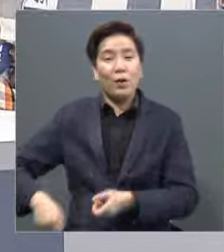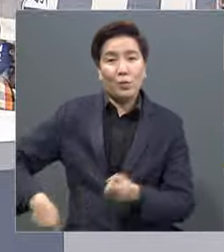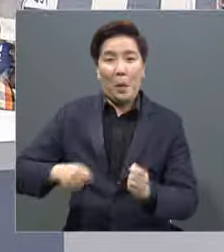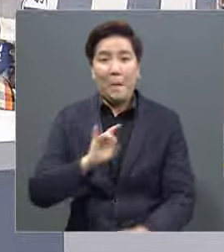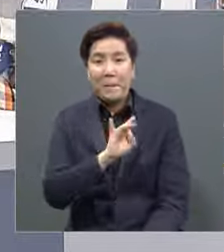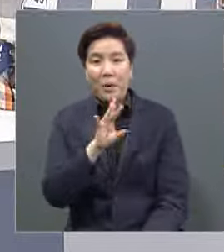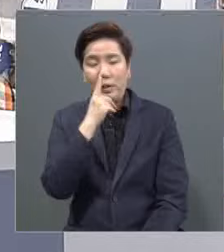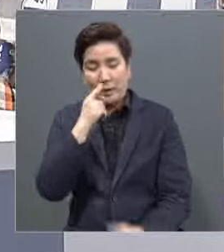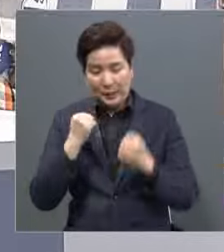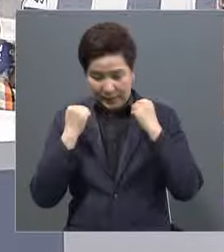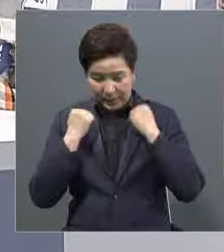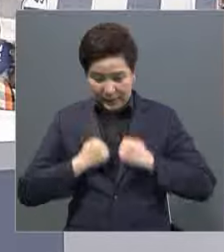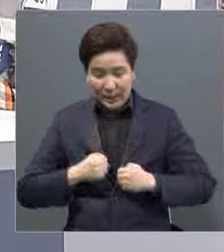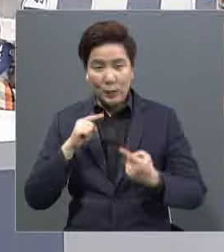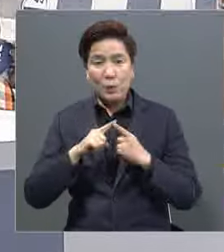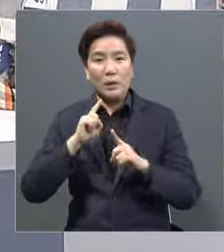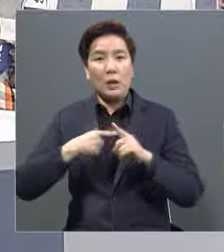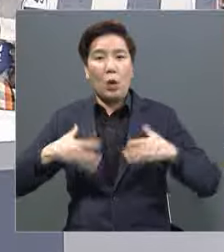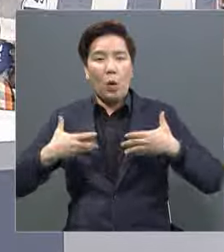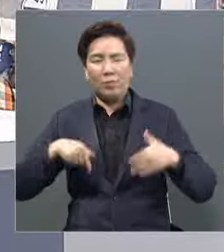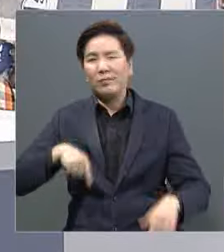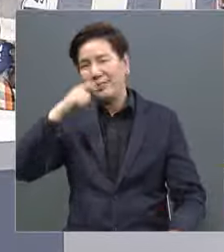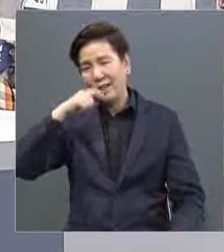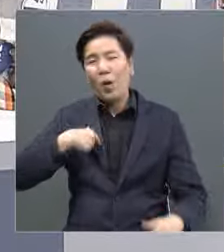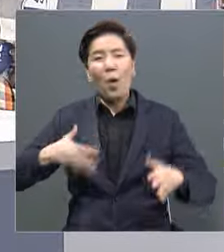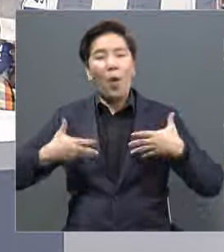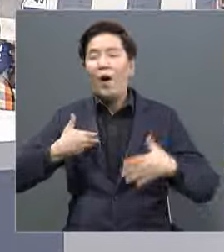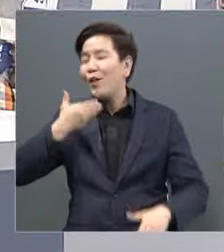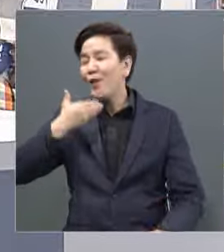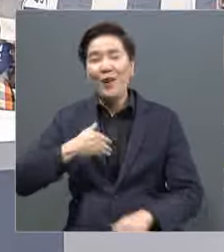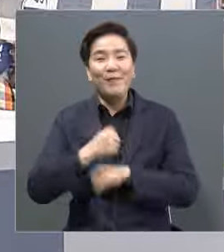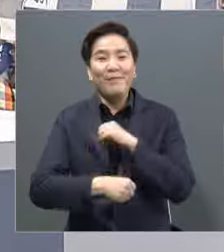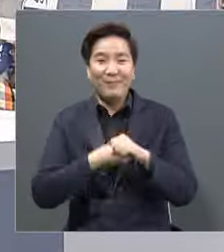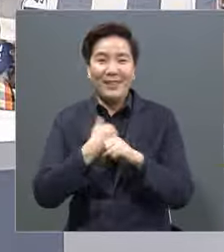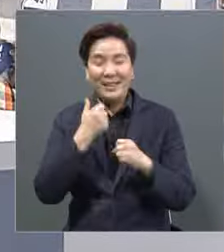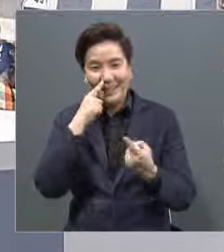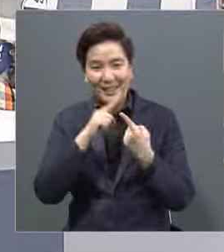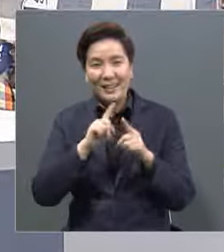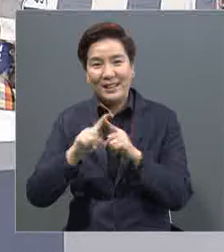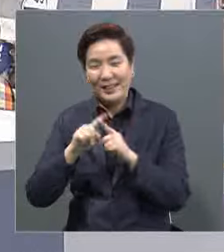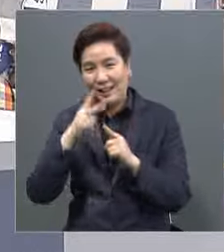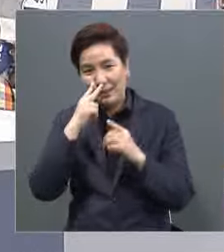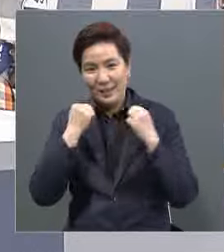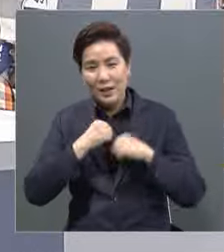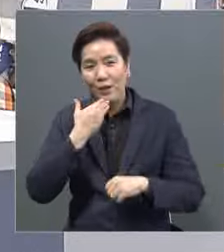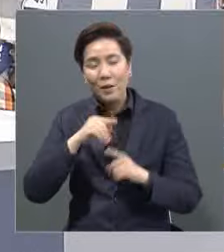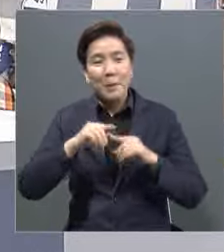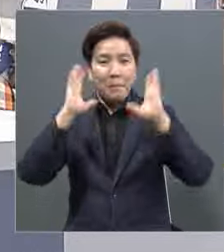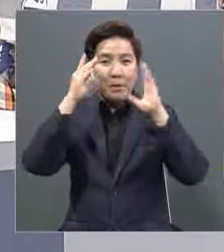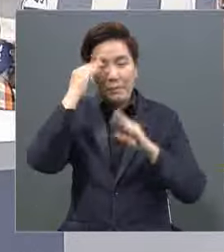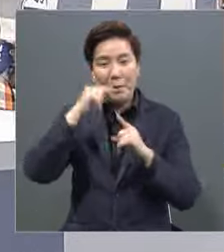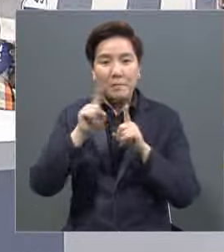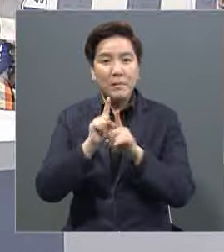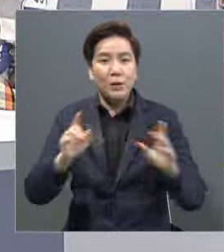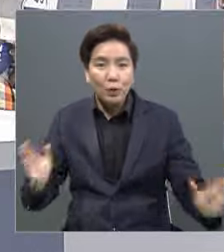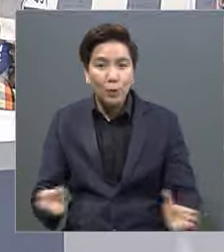นะลักษณะเสื้อแบบสีสันซัมเมอร์อย่างเงี้ยคือบ้านเราอาการซัมเมอร์ทั้งปีใช่แล้วผ้าก็ดีผ้าเขนนะครับเพชใส่ได้ตลอดเลยโปรโมทเพราะว่าเป็นการ